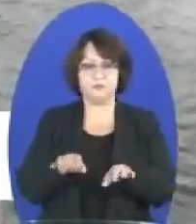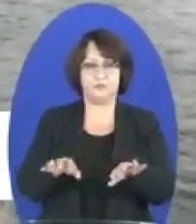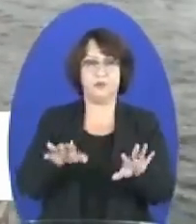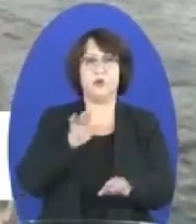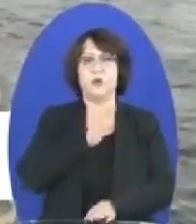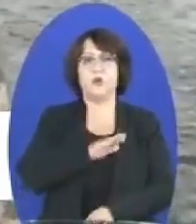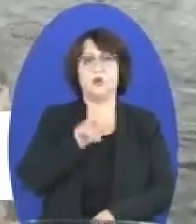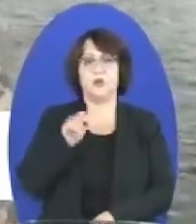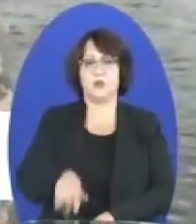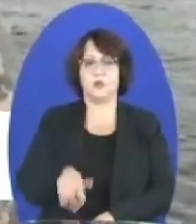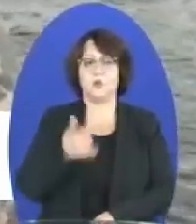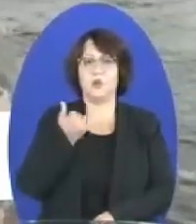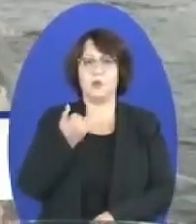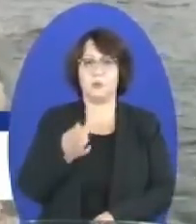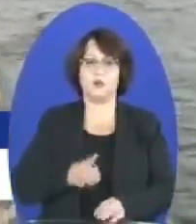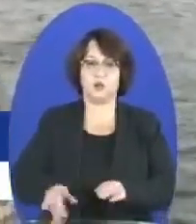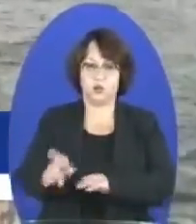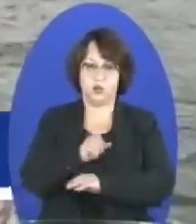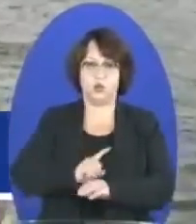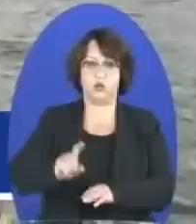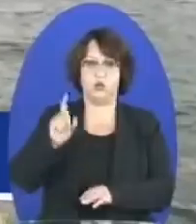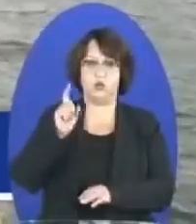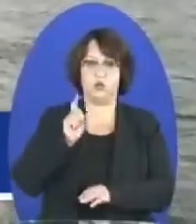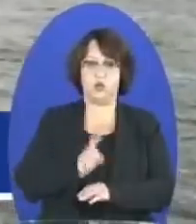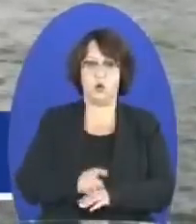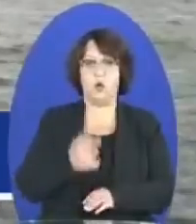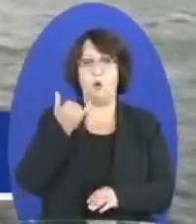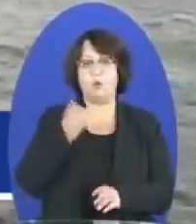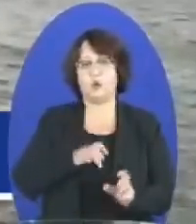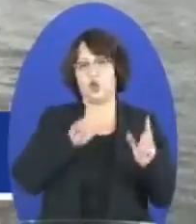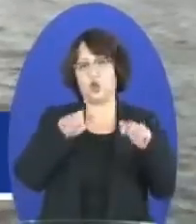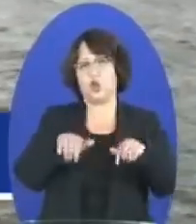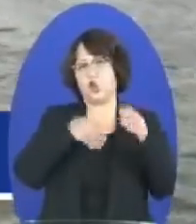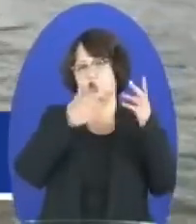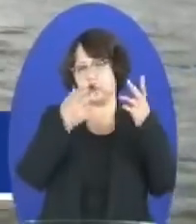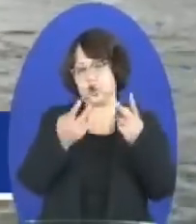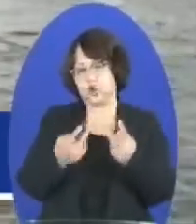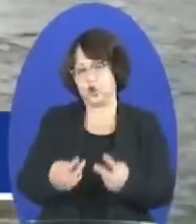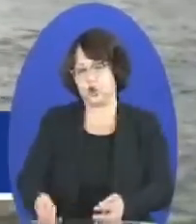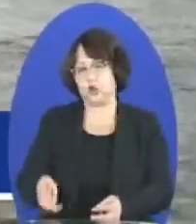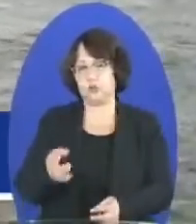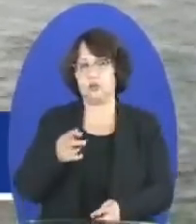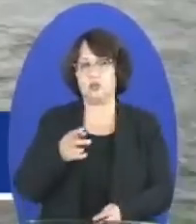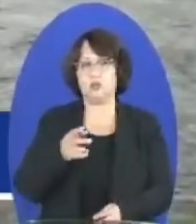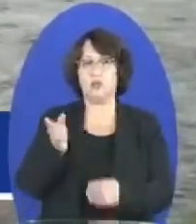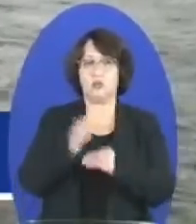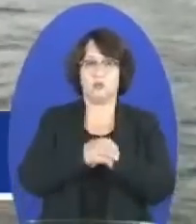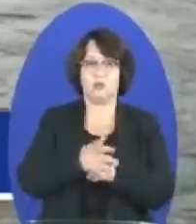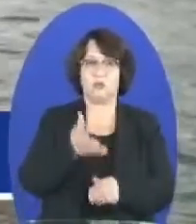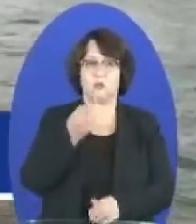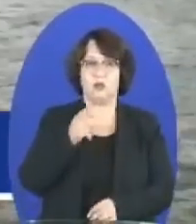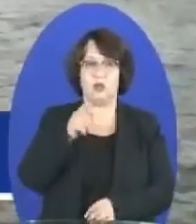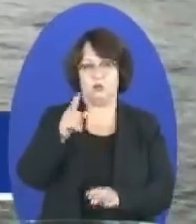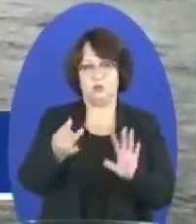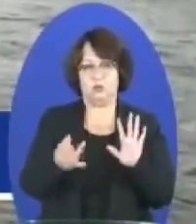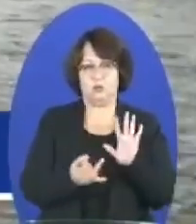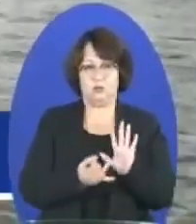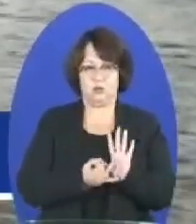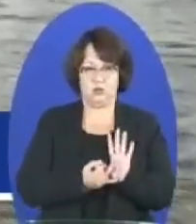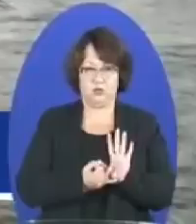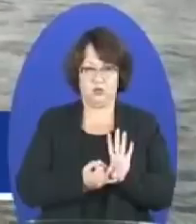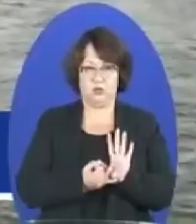бол нийслэл Улаанбаатар хотын хэмжээнд усанд эндсэн хүний тоо 17 байгаа. За энэ